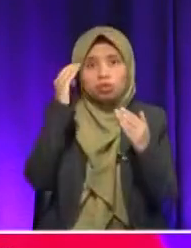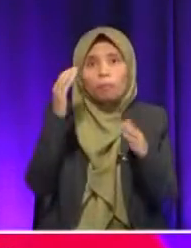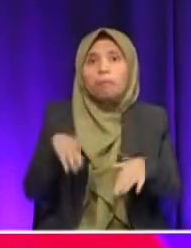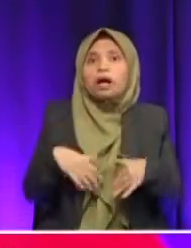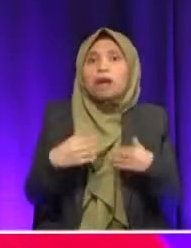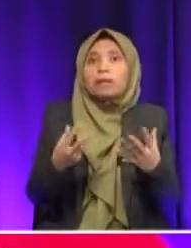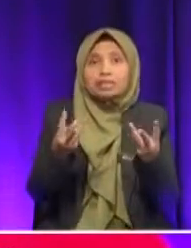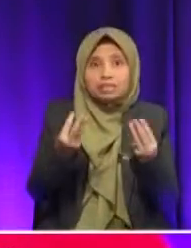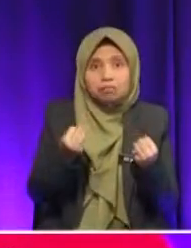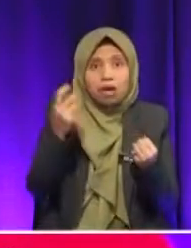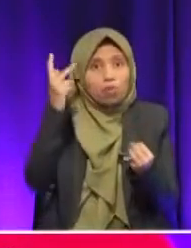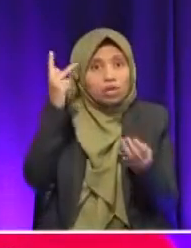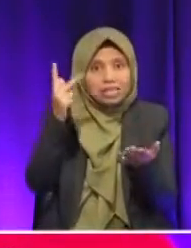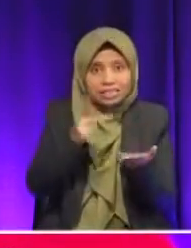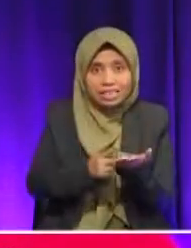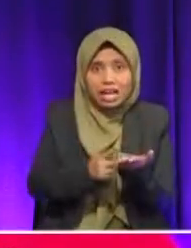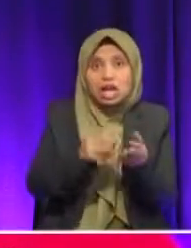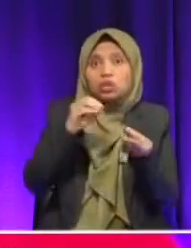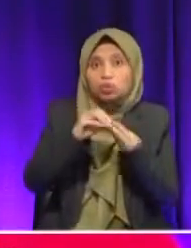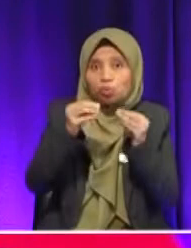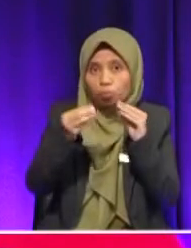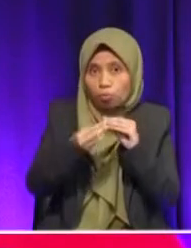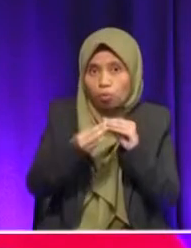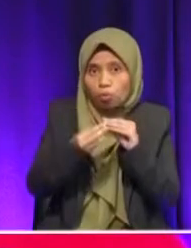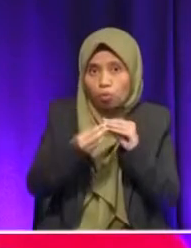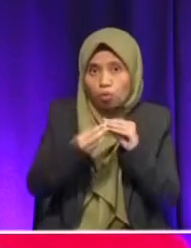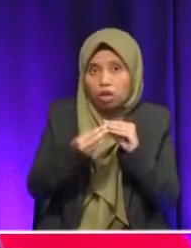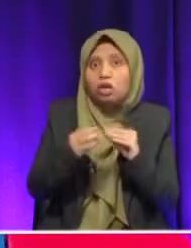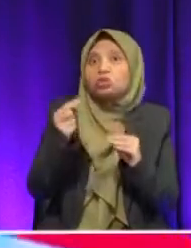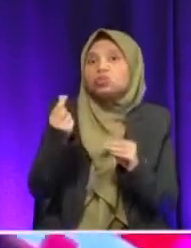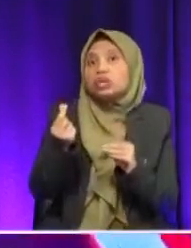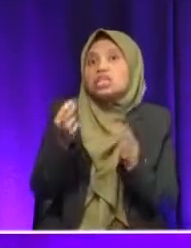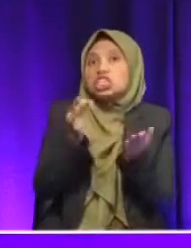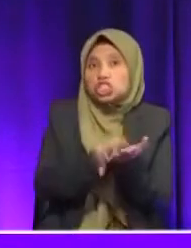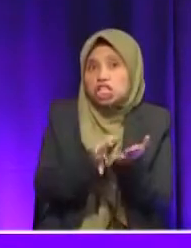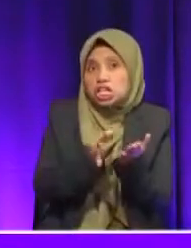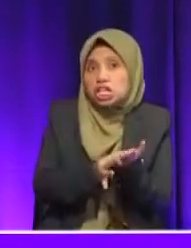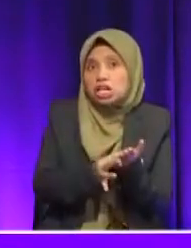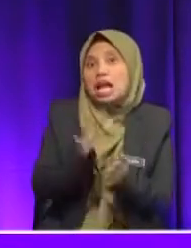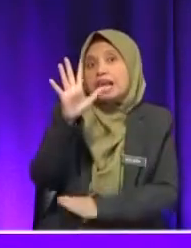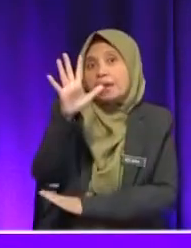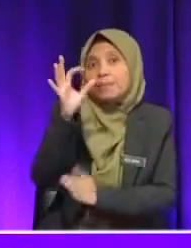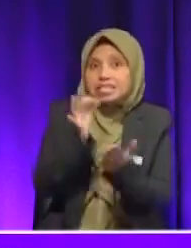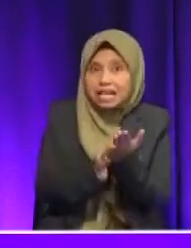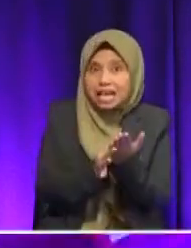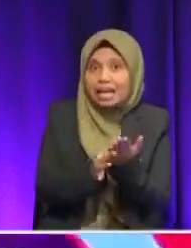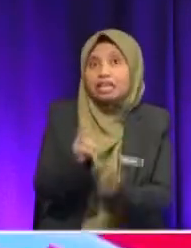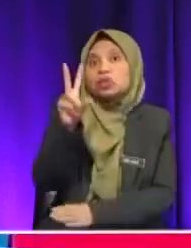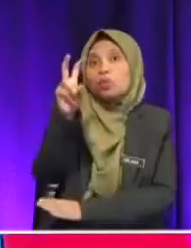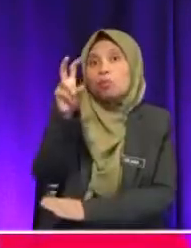bagaimana enak membezakan number dengan nomornya antara chengdu pusing dengan demokrasi ryekoplock